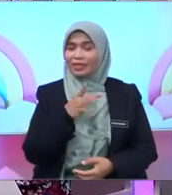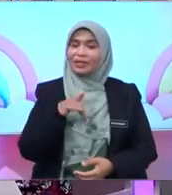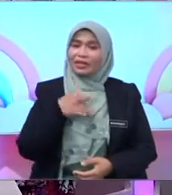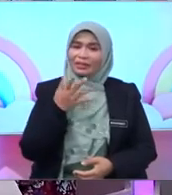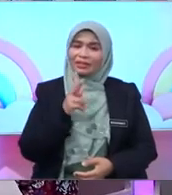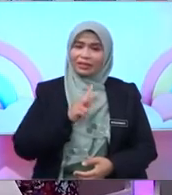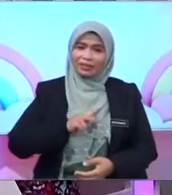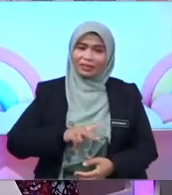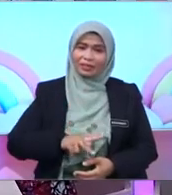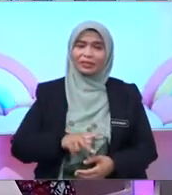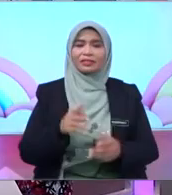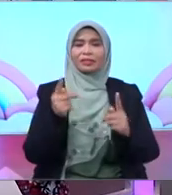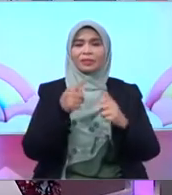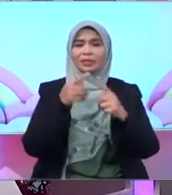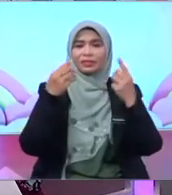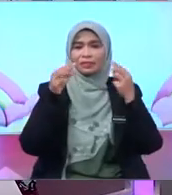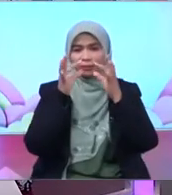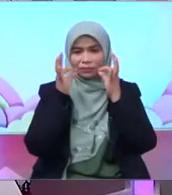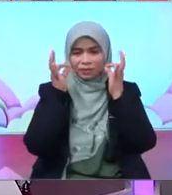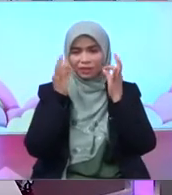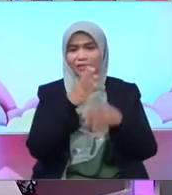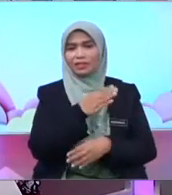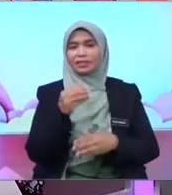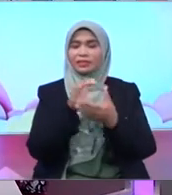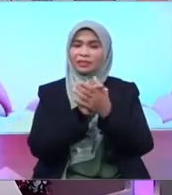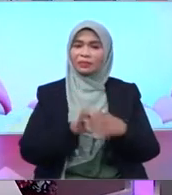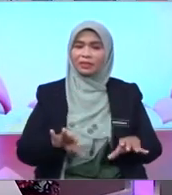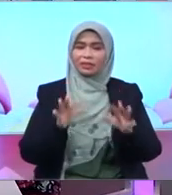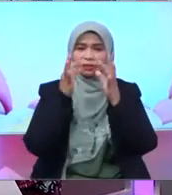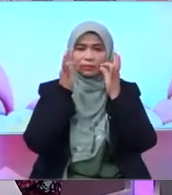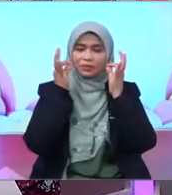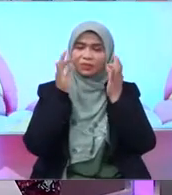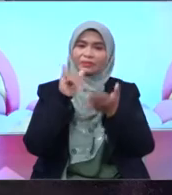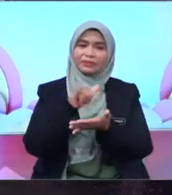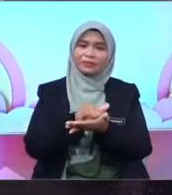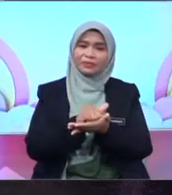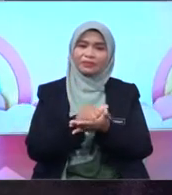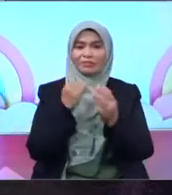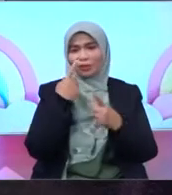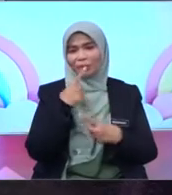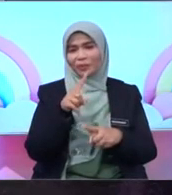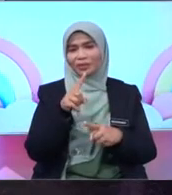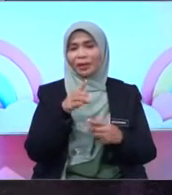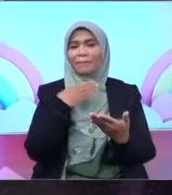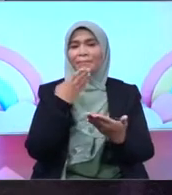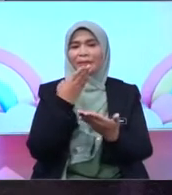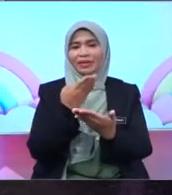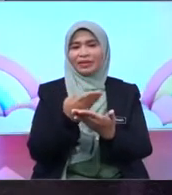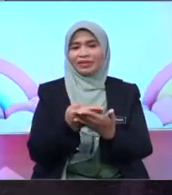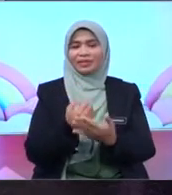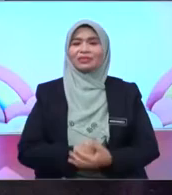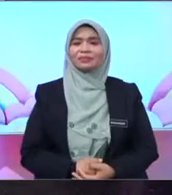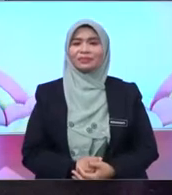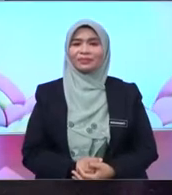kasihan dekat kucing dan menyelamatkan kunci tersebut Oke jawabannya adalah bye Aamir aktris